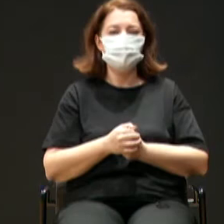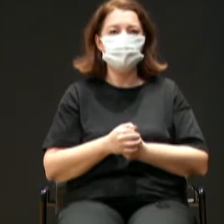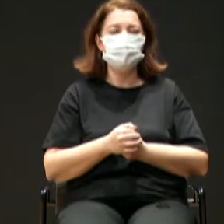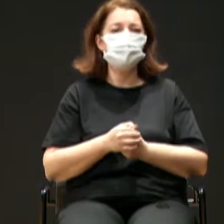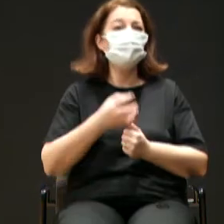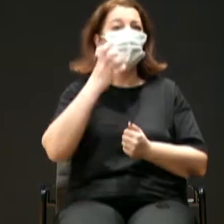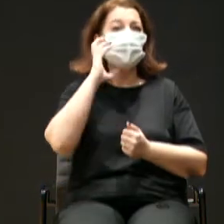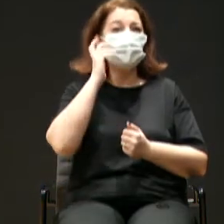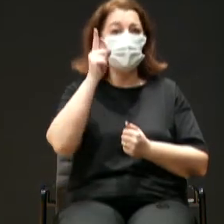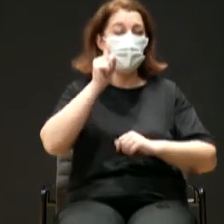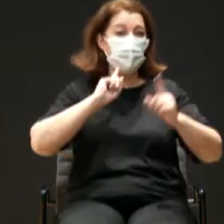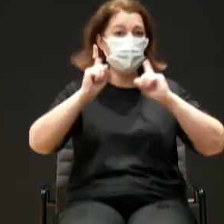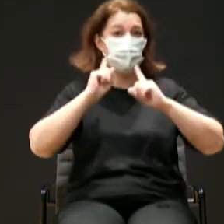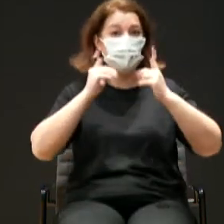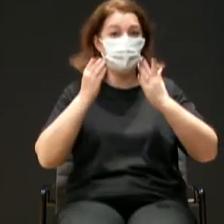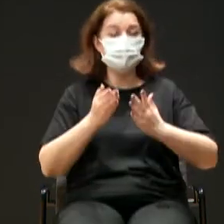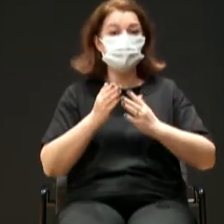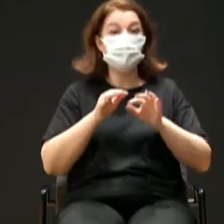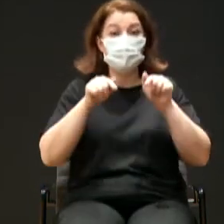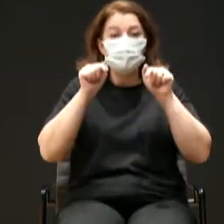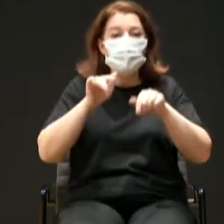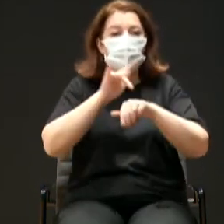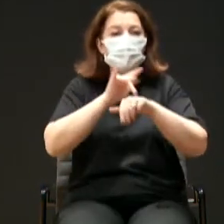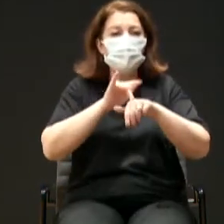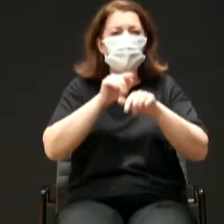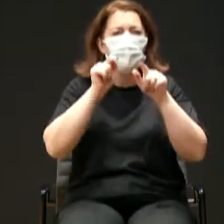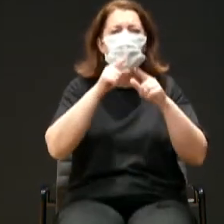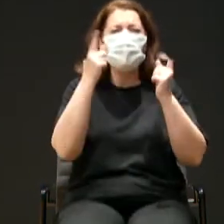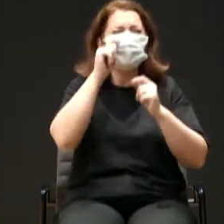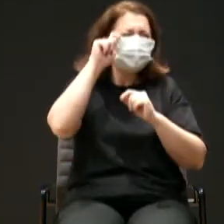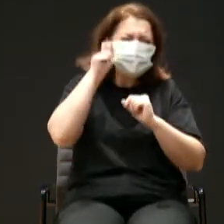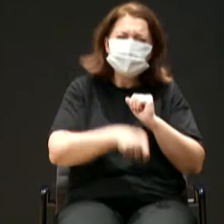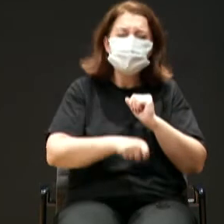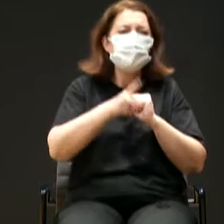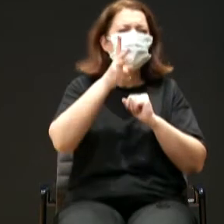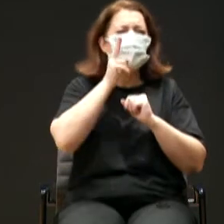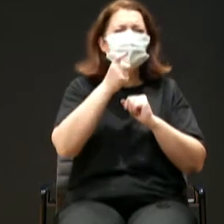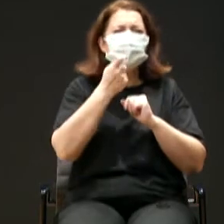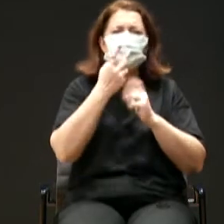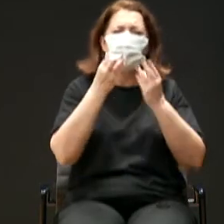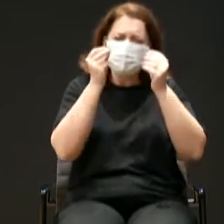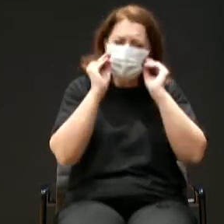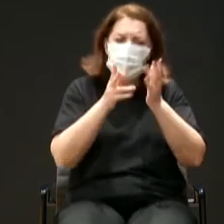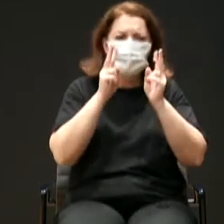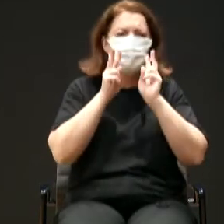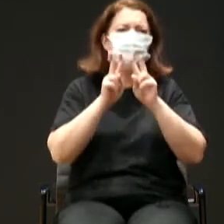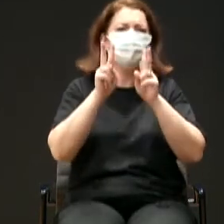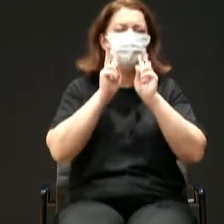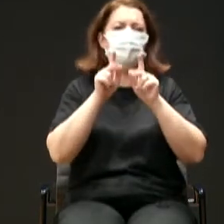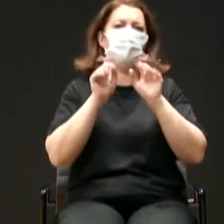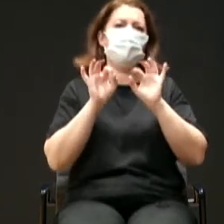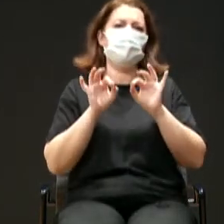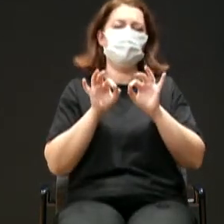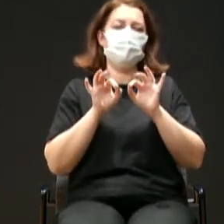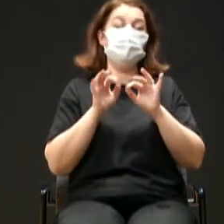Elmalı davası bu ülkede, bu ülke böyle bir rezilliği son yıllarda çok fazla görmeye başladı. Yani